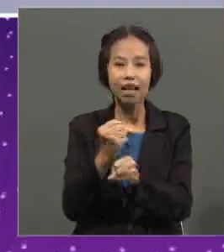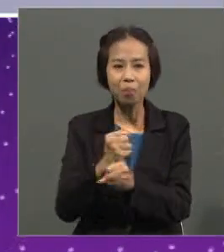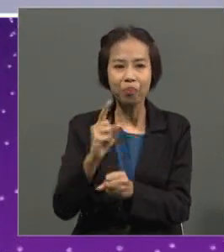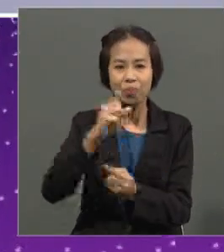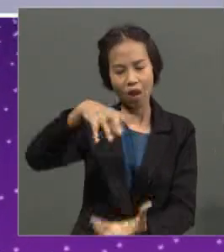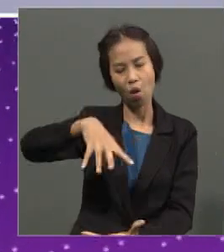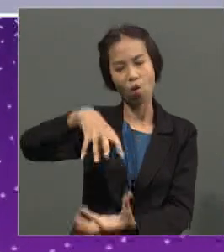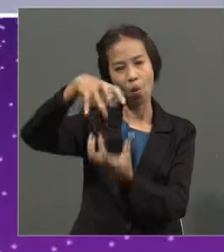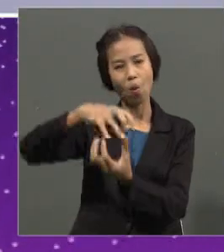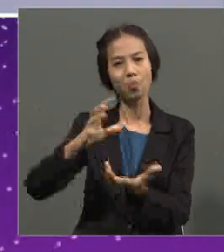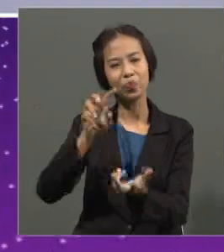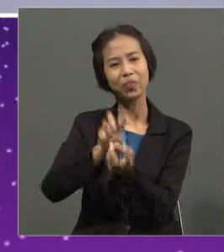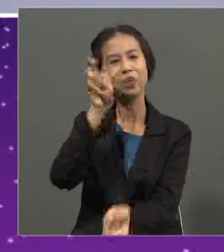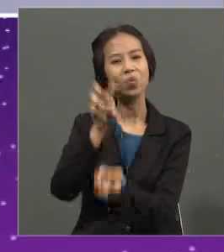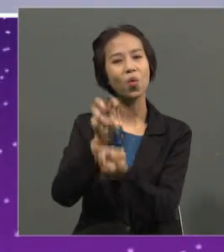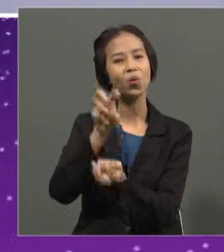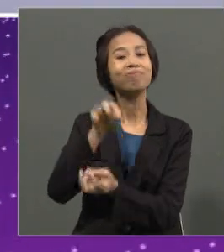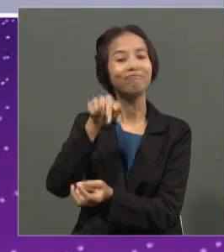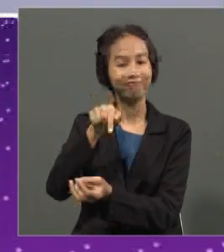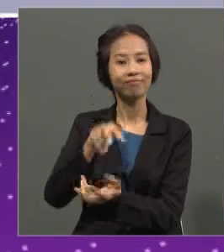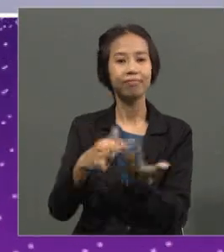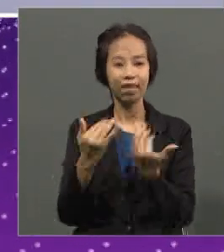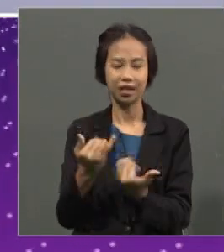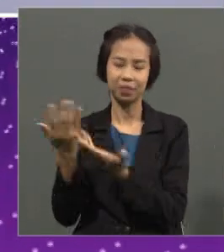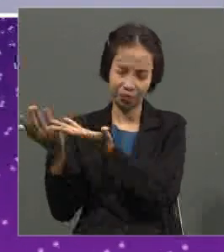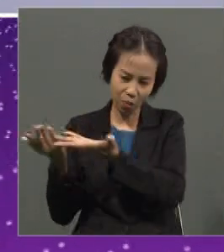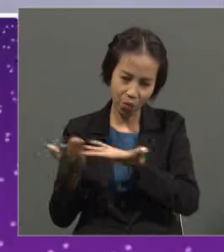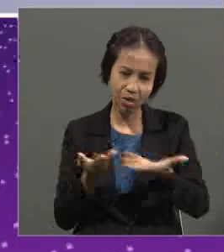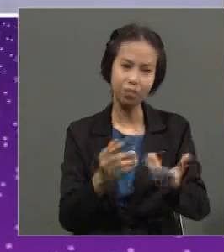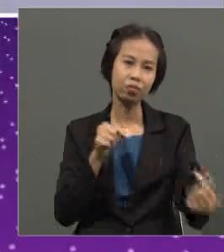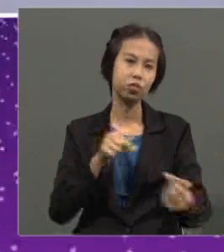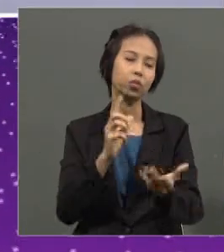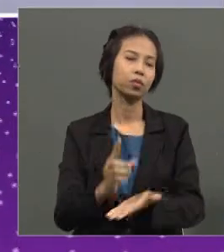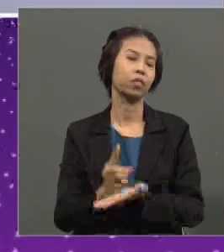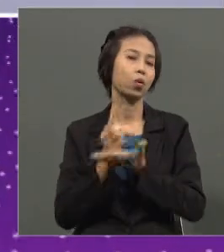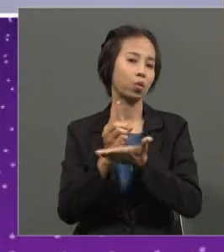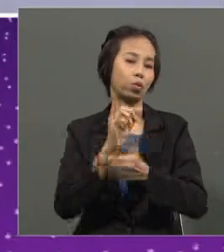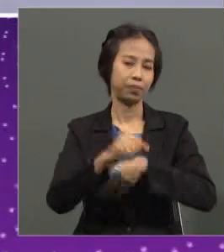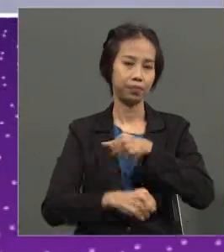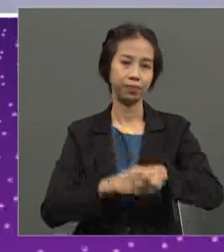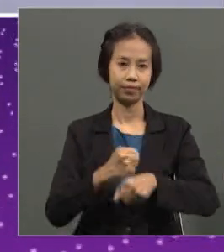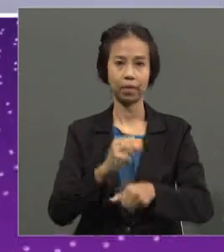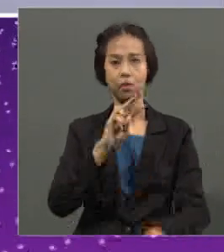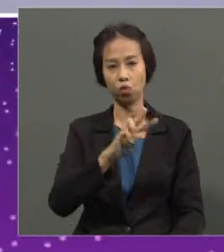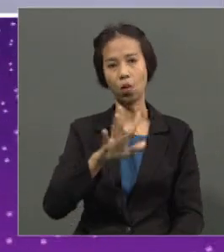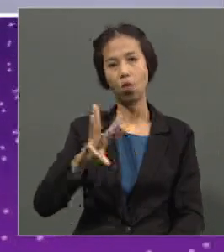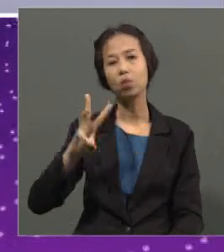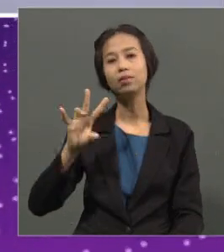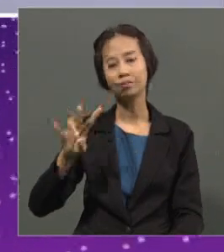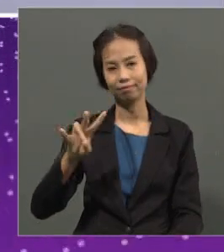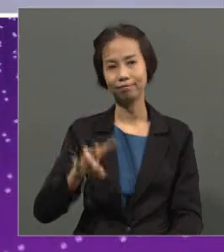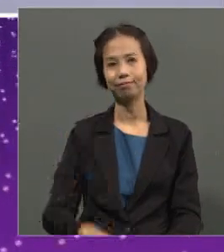คะรอต้อนรับผู้เข้าเที่ยวชมงานแล้วก็ร่วมกิจกรรมในงานเทศกาลประเพณีลอยกระทงประจำปี 2567นี้แล้ว